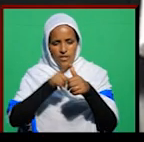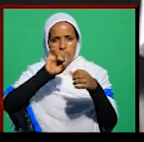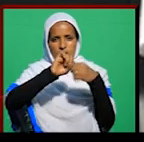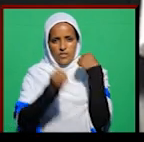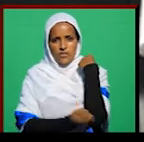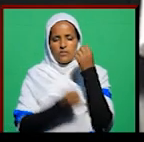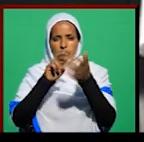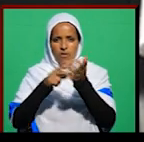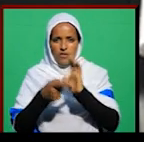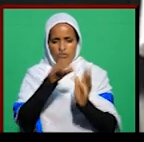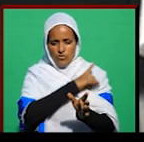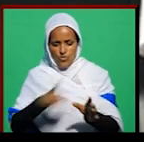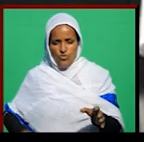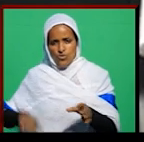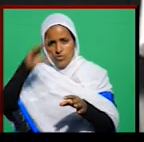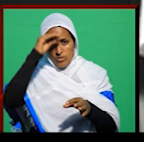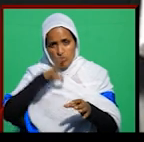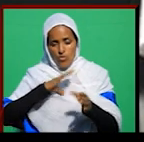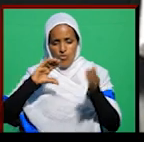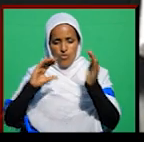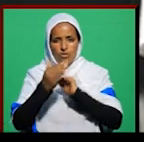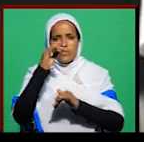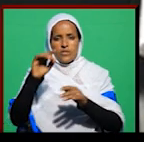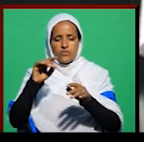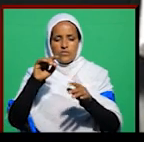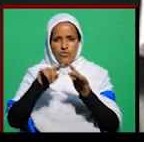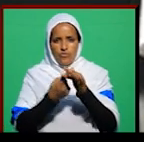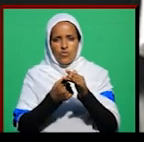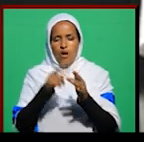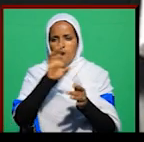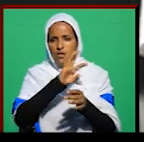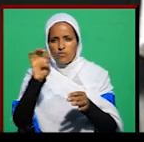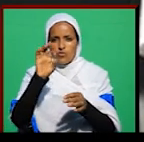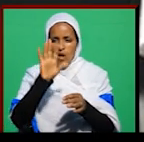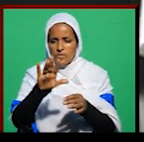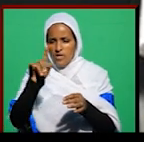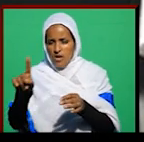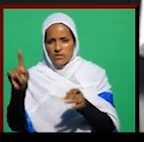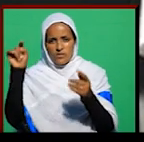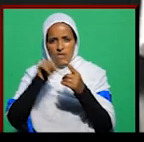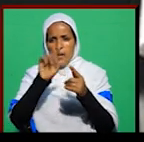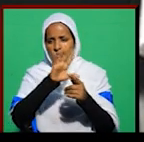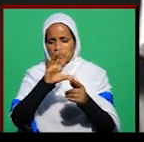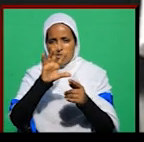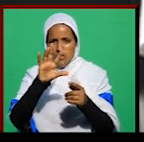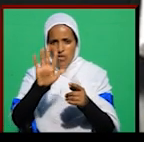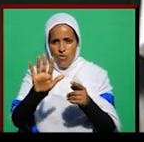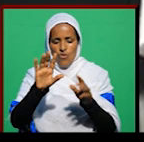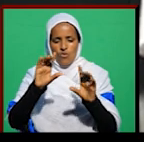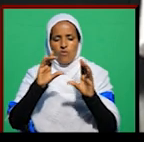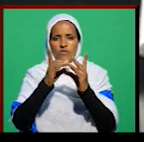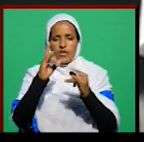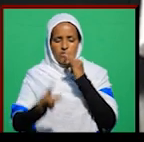ክርስትናው ከተመሰረተበት ማለትም ክርስቶስ ሰው ከሆነበት ጀምሮ እስከ 451 ወይም እስከ አምስተኛው መቶ ክፍለ